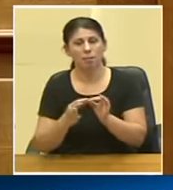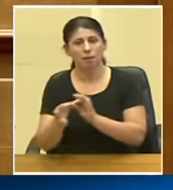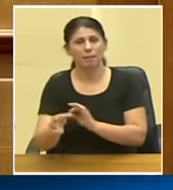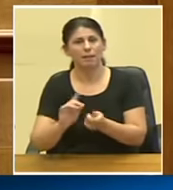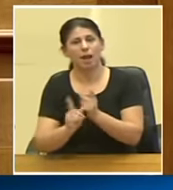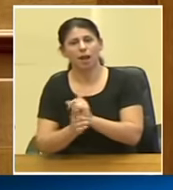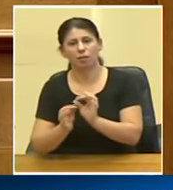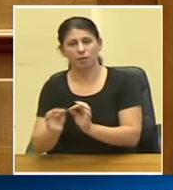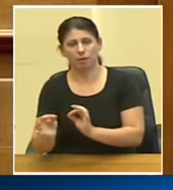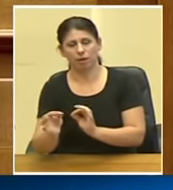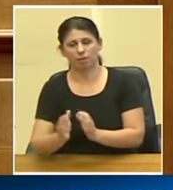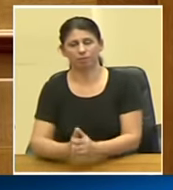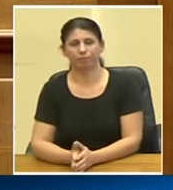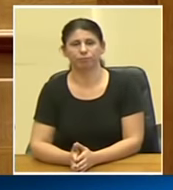αντίμετρα.